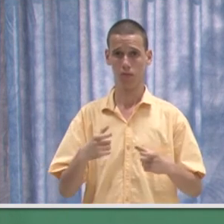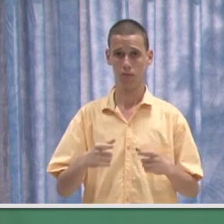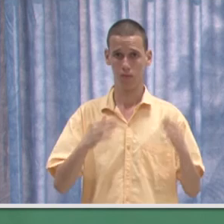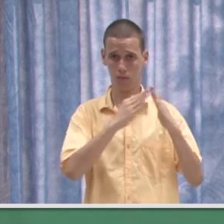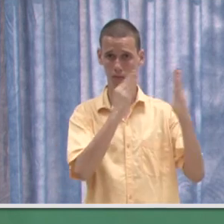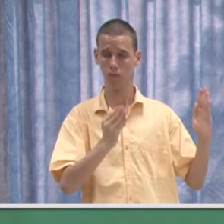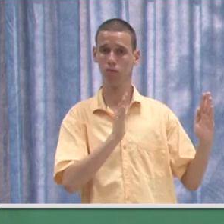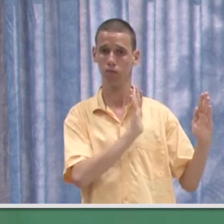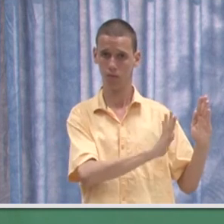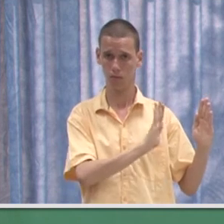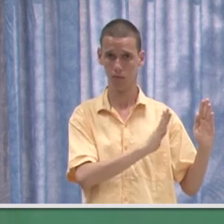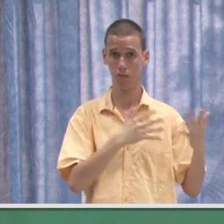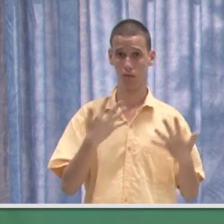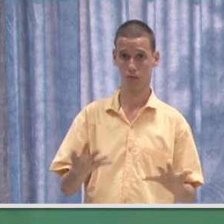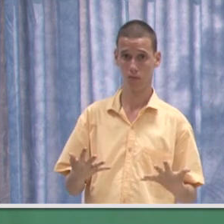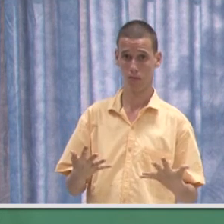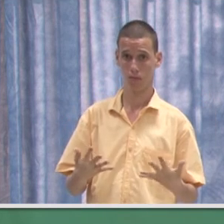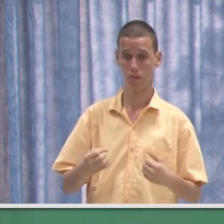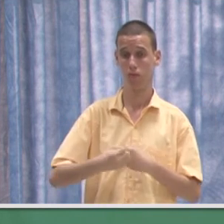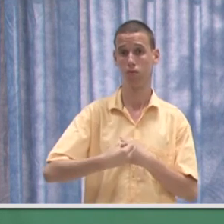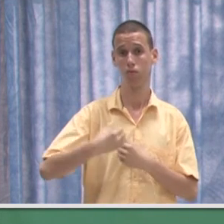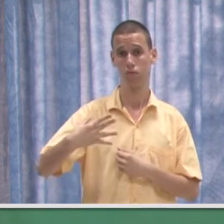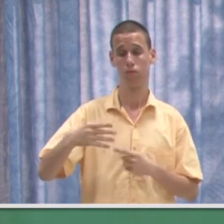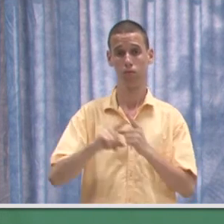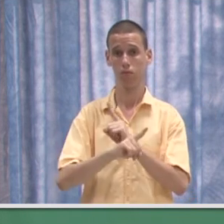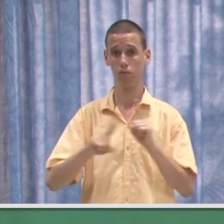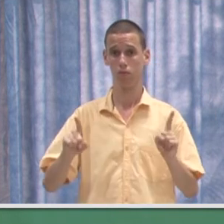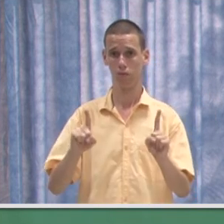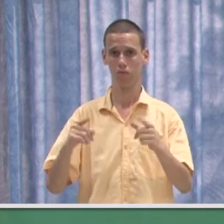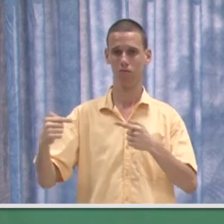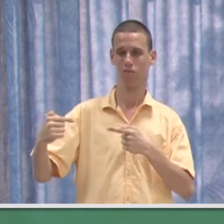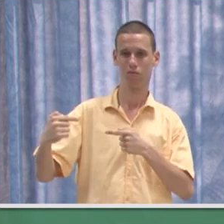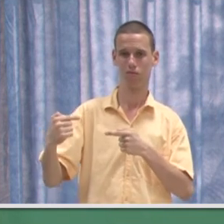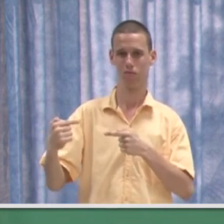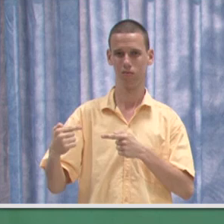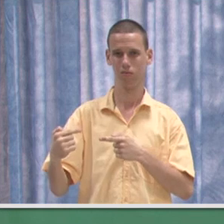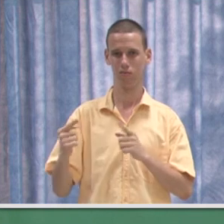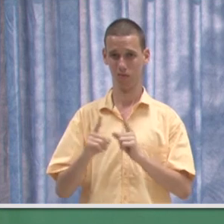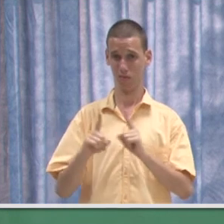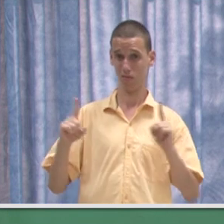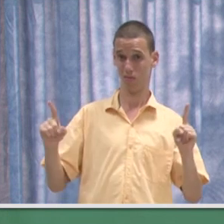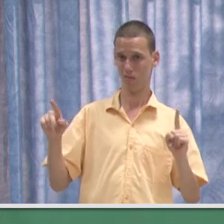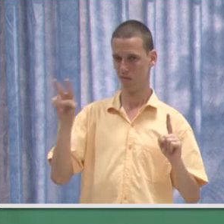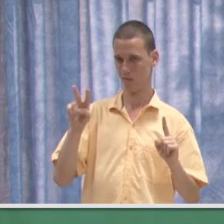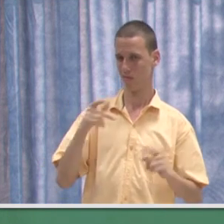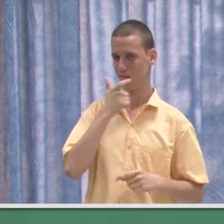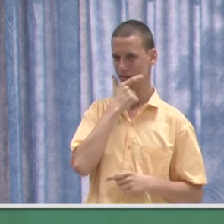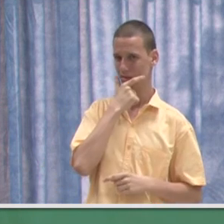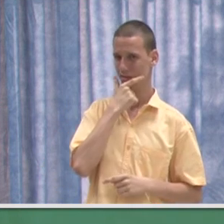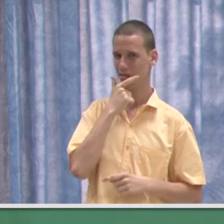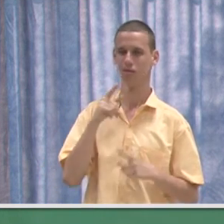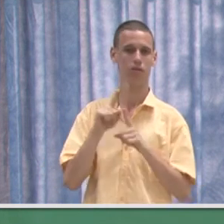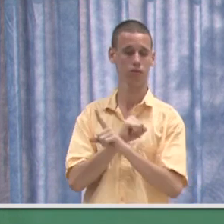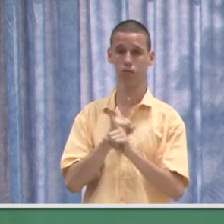qui déjà est patient COVID, du monde qui a payé vite d'autres, qui a payé d'autres de cette façon, il n'est pas normal. Il